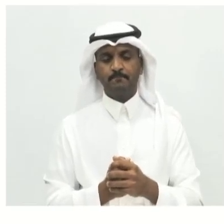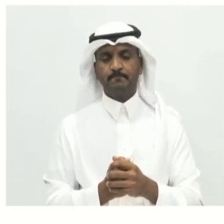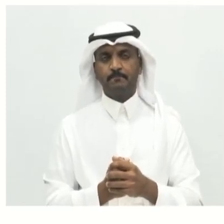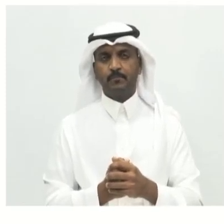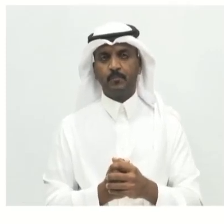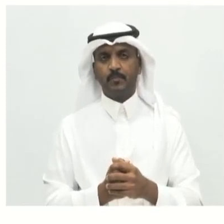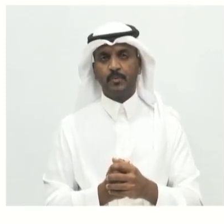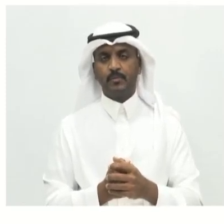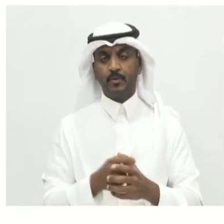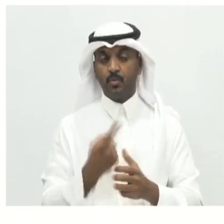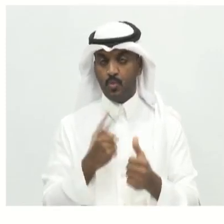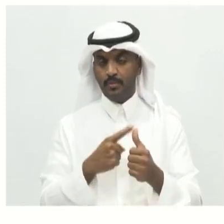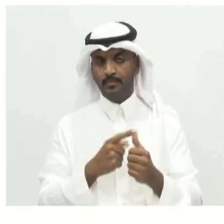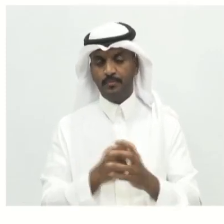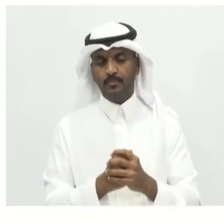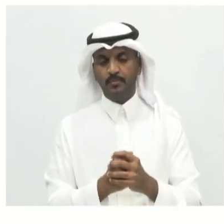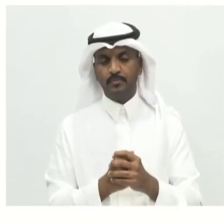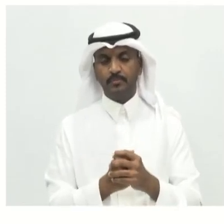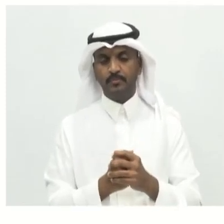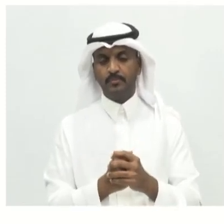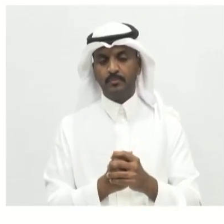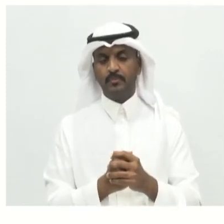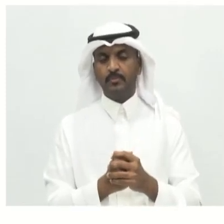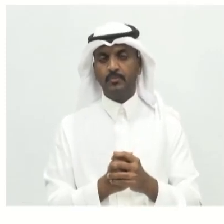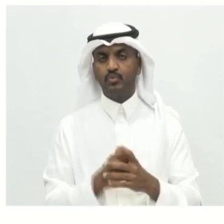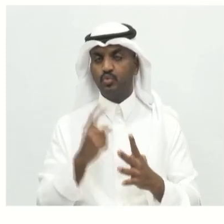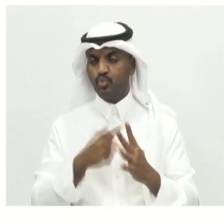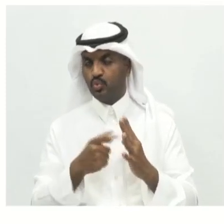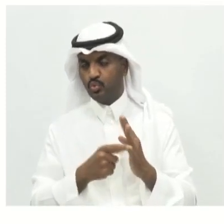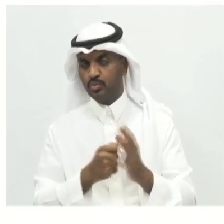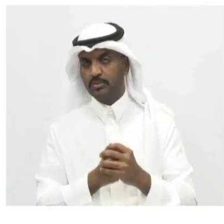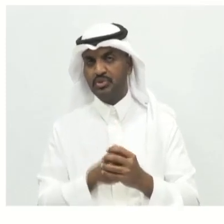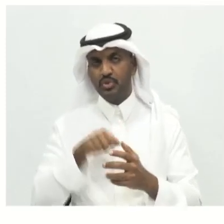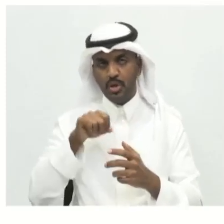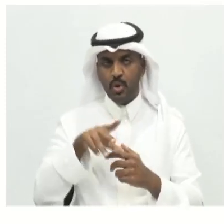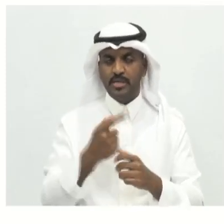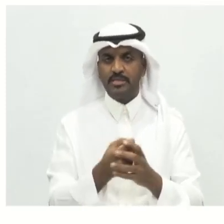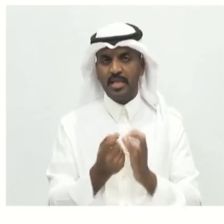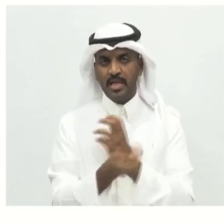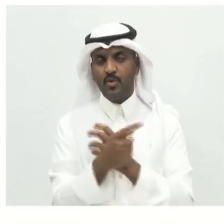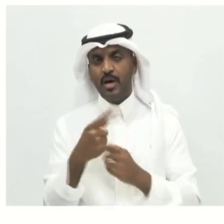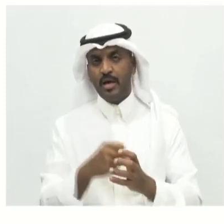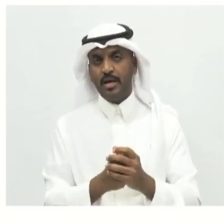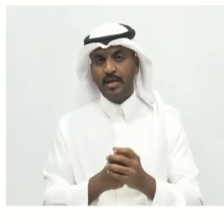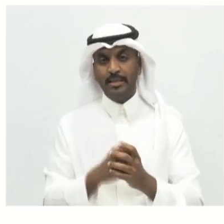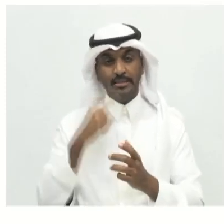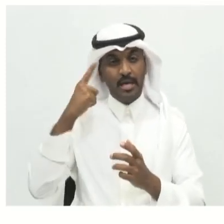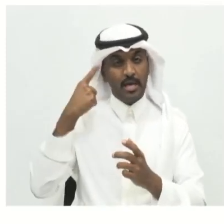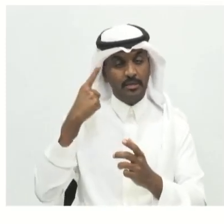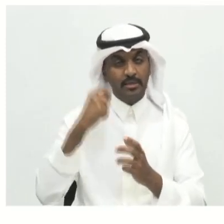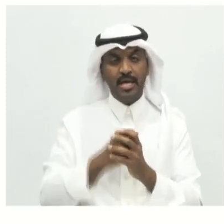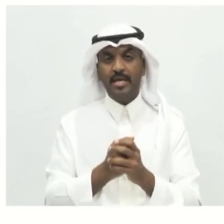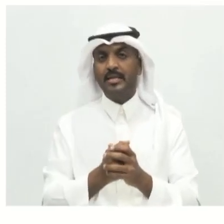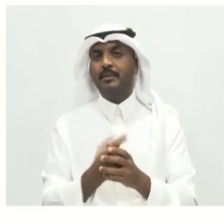ابنائي احسنتم شروط جواز التداوي ان يعتقد ان الدواء